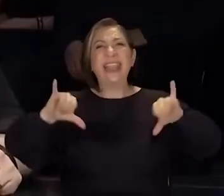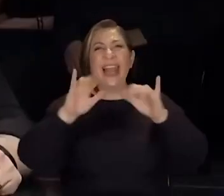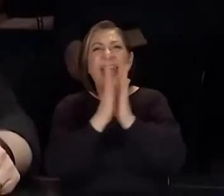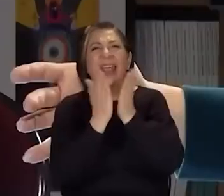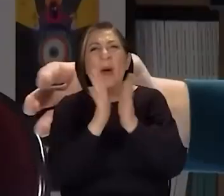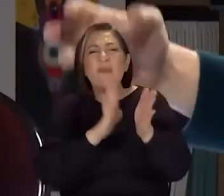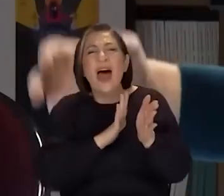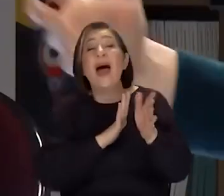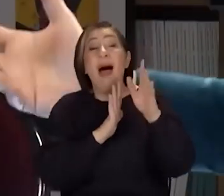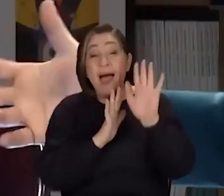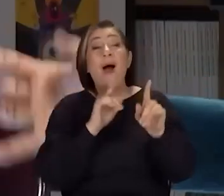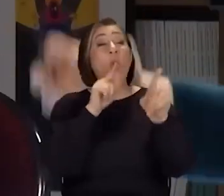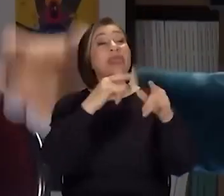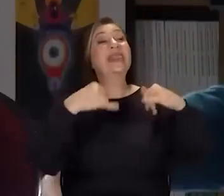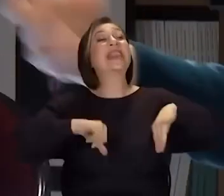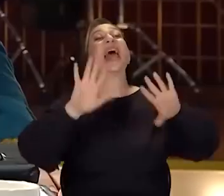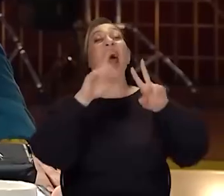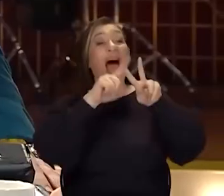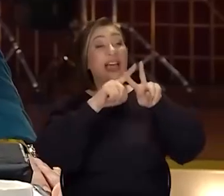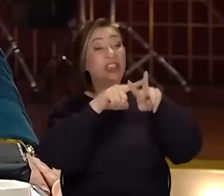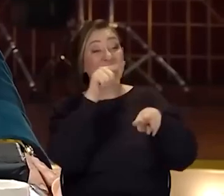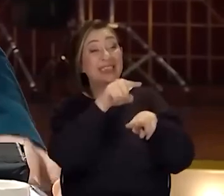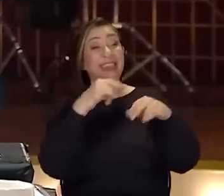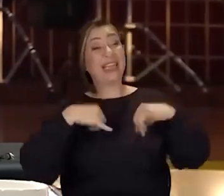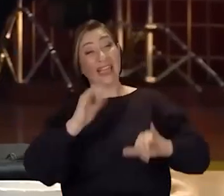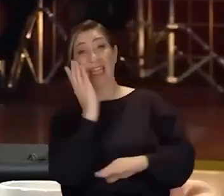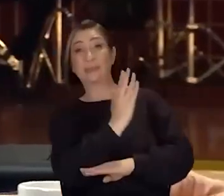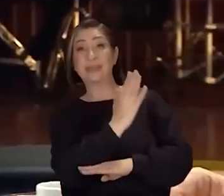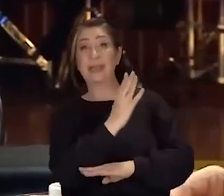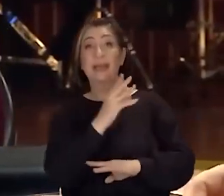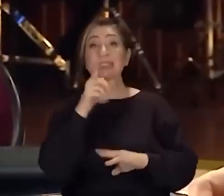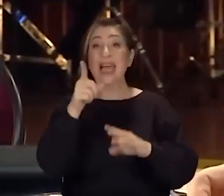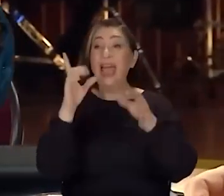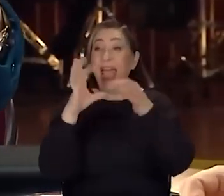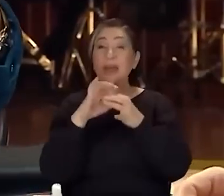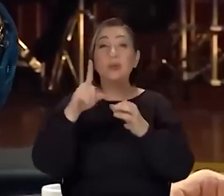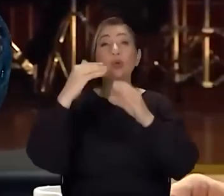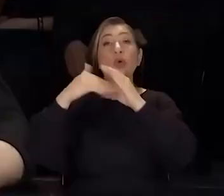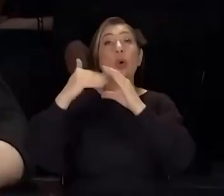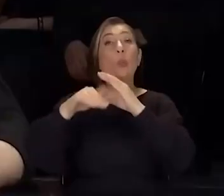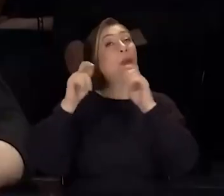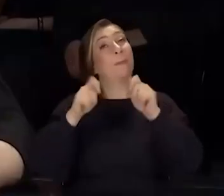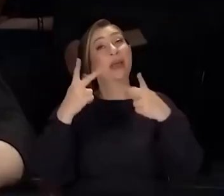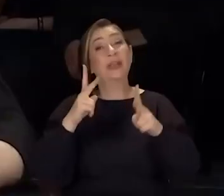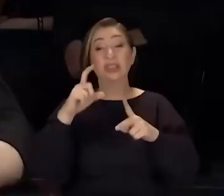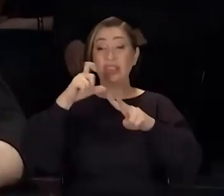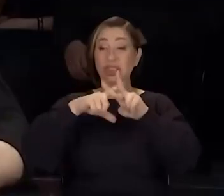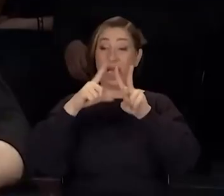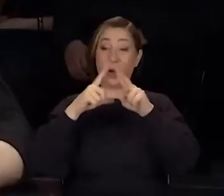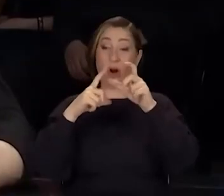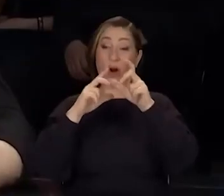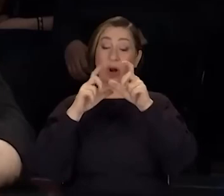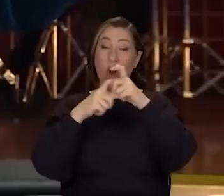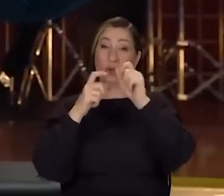tatildenin özelliği tatil değil. Ayşecik'in tatile gitmesi. Onun için seninle ilgili de şu yorumlar yapılabilir. Yani Can Gox